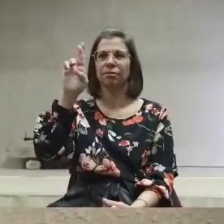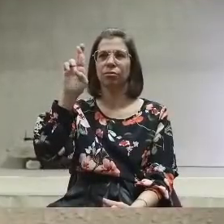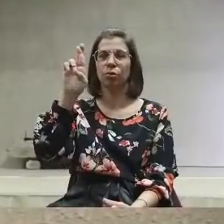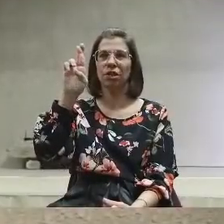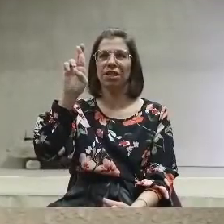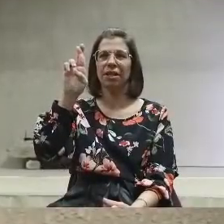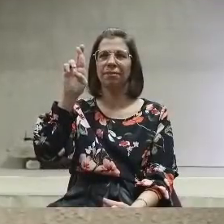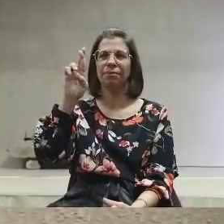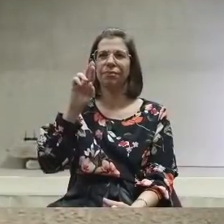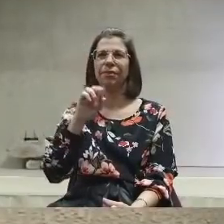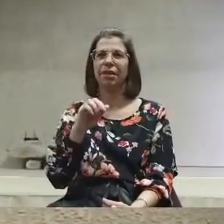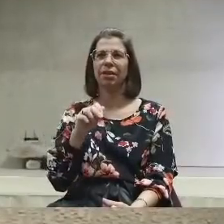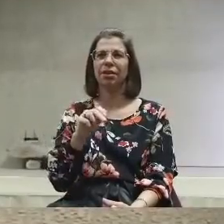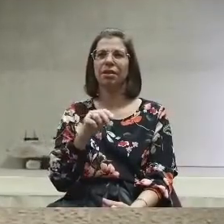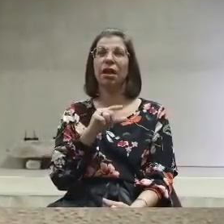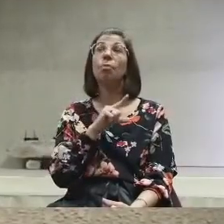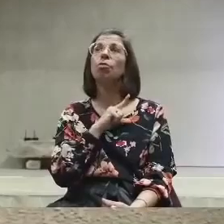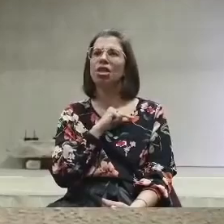l'expérience. 1, elle a dit.